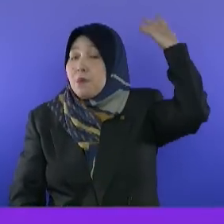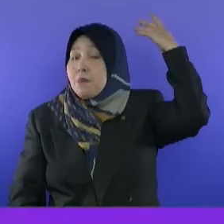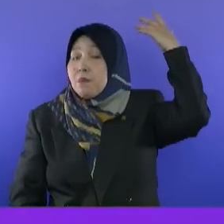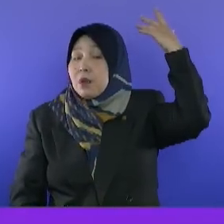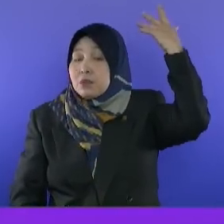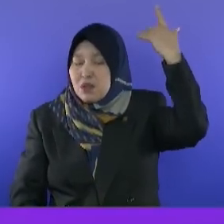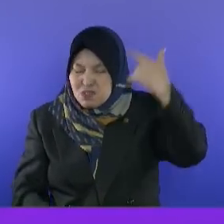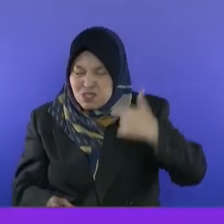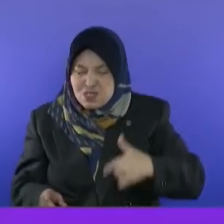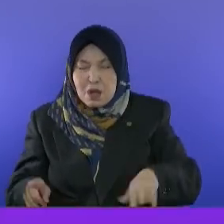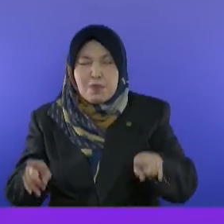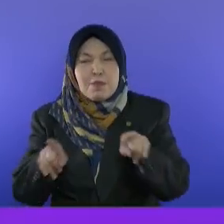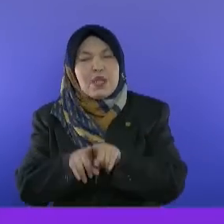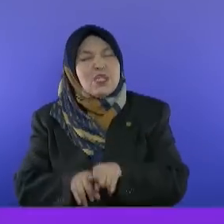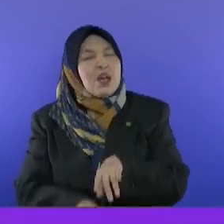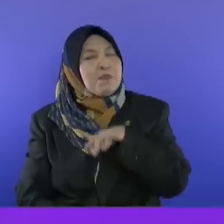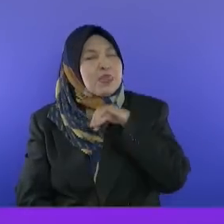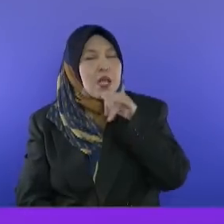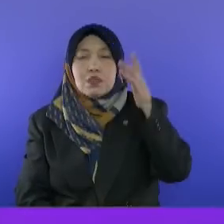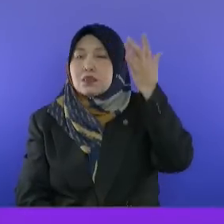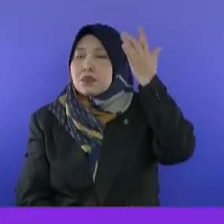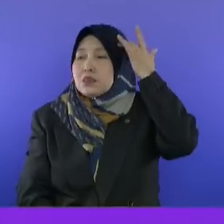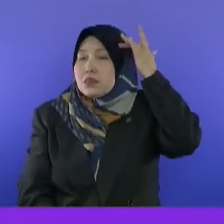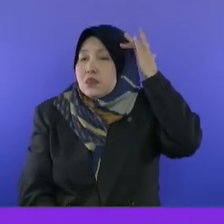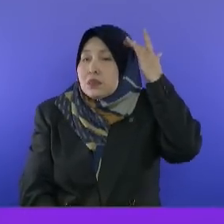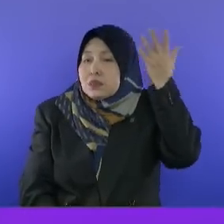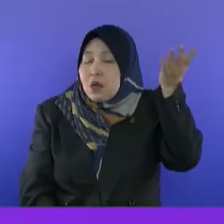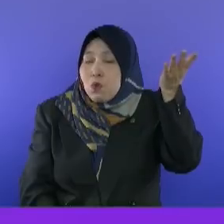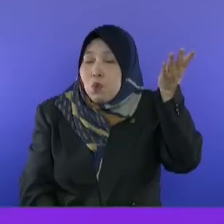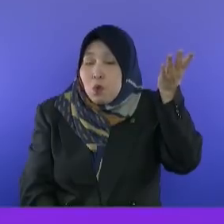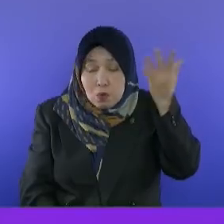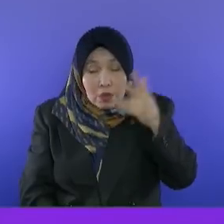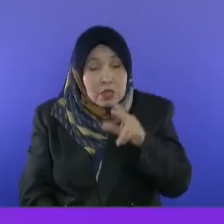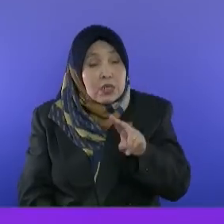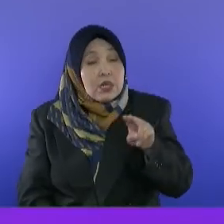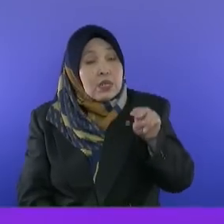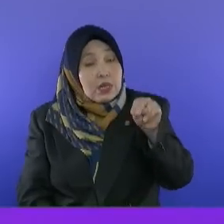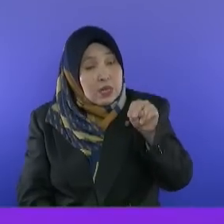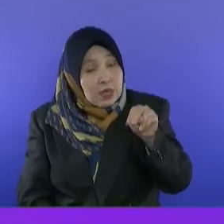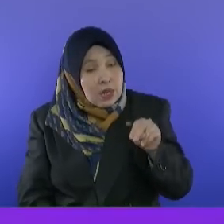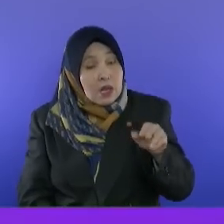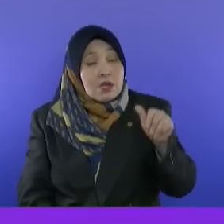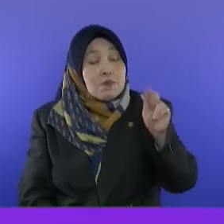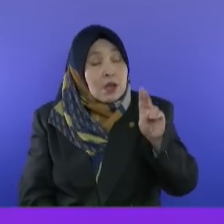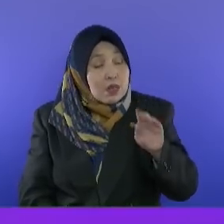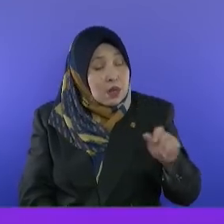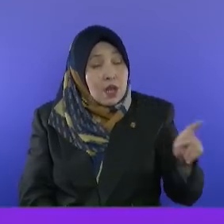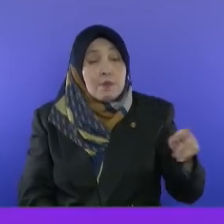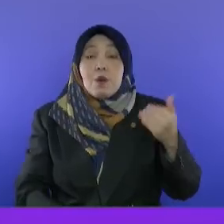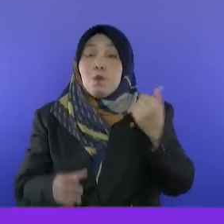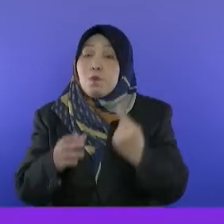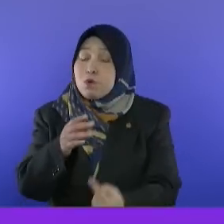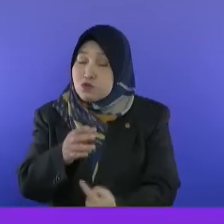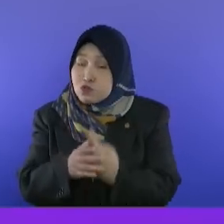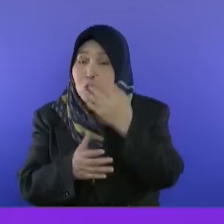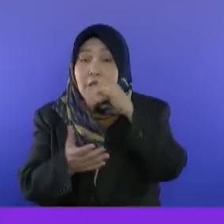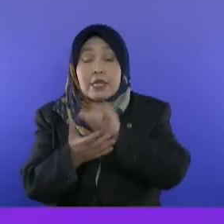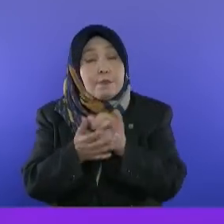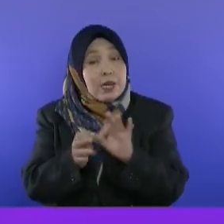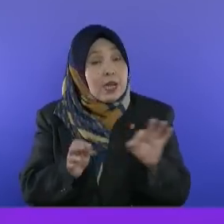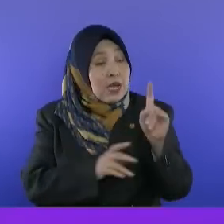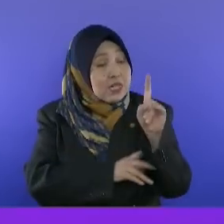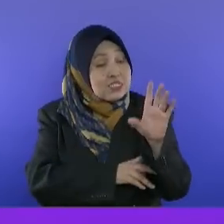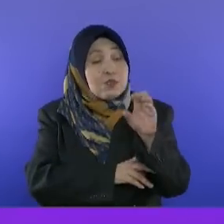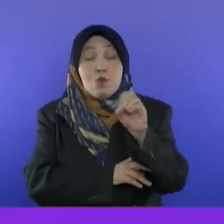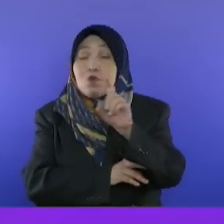seakan-akan mereka tidak mengetahui Jadi kalau muncul pada ayat yang ke-100 sekali lagi muncul pada ayat yang ke